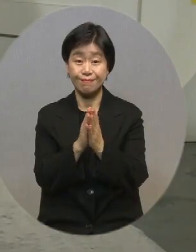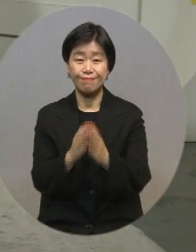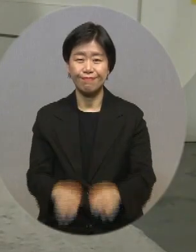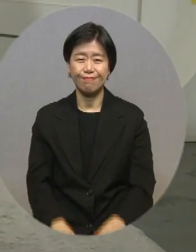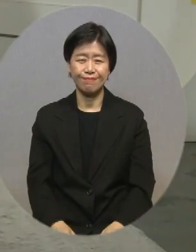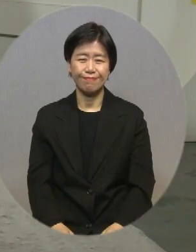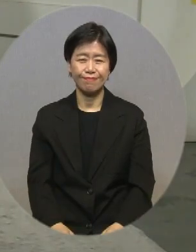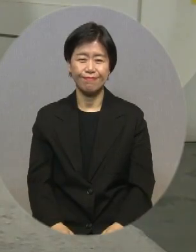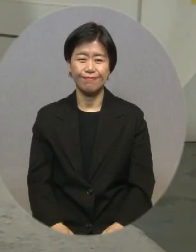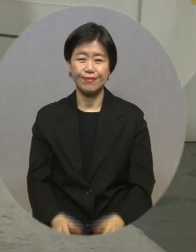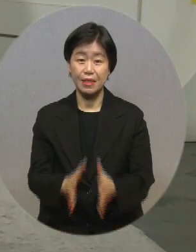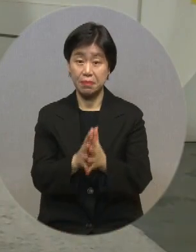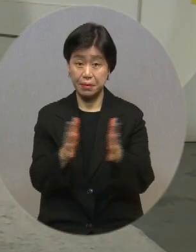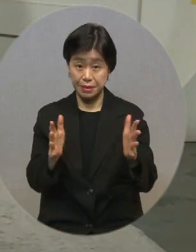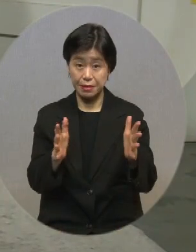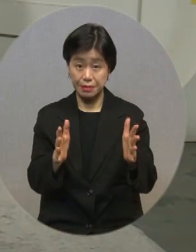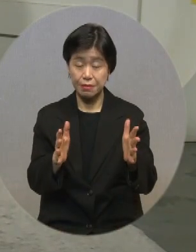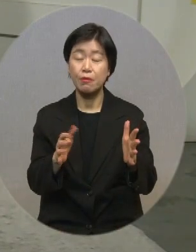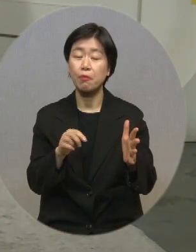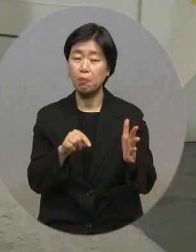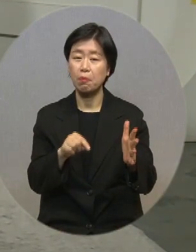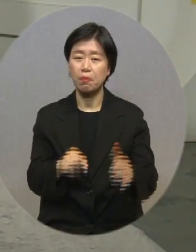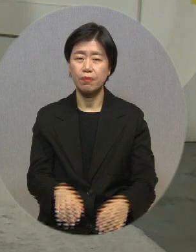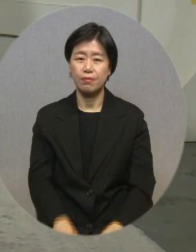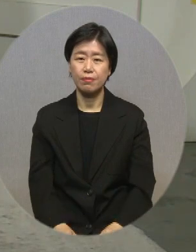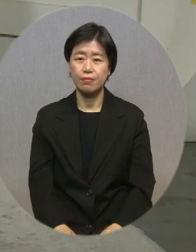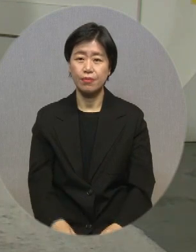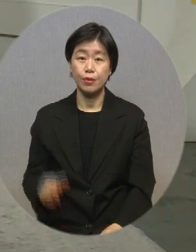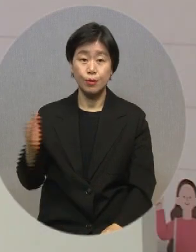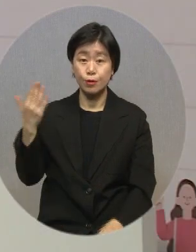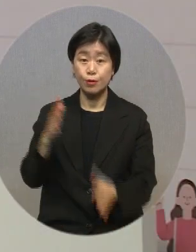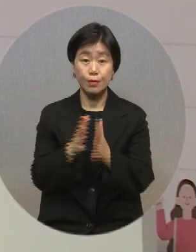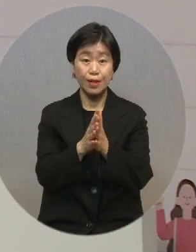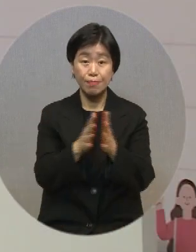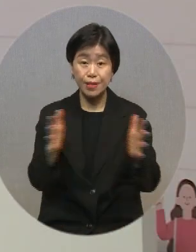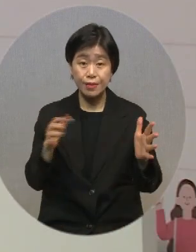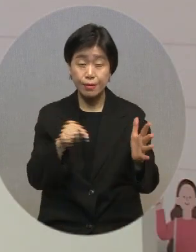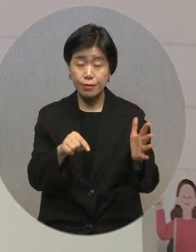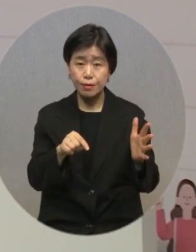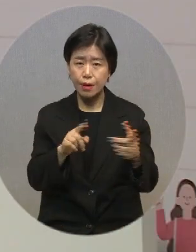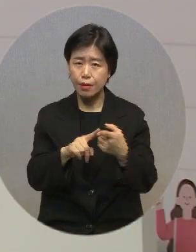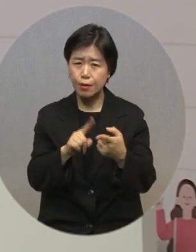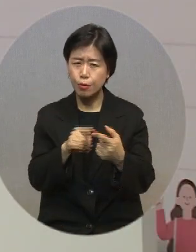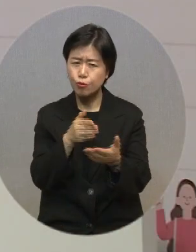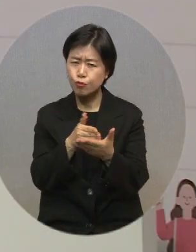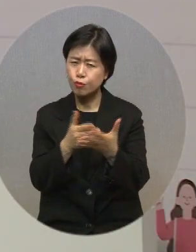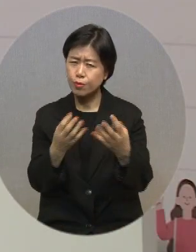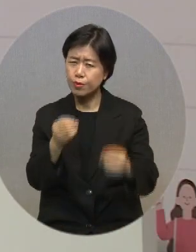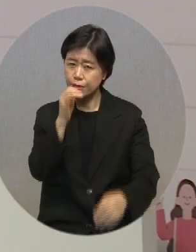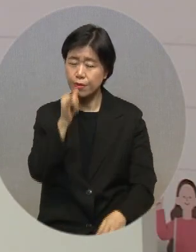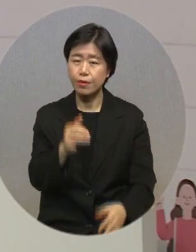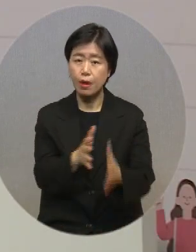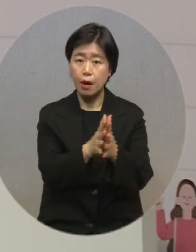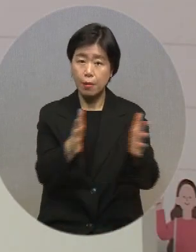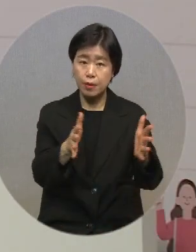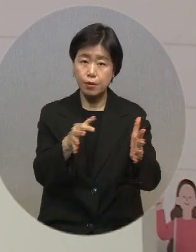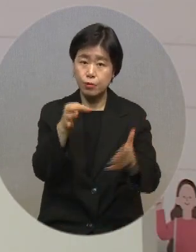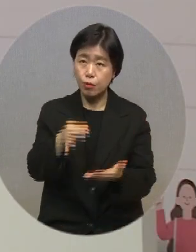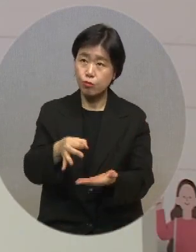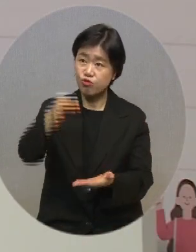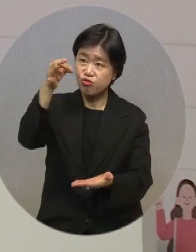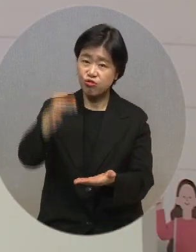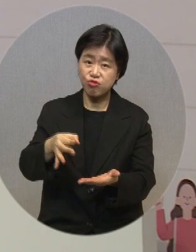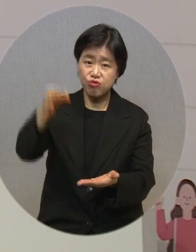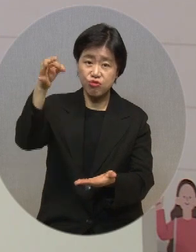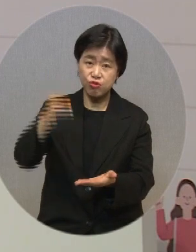아파트 네. 야, 아파트가 연일 화제가 되고 있어요. 아파트 가격이 오르느냐 내리느냐에 따라서 네. 경기가